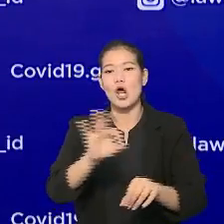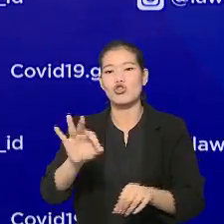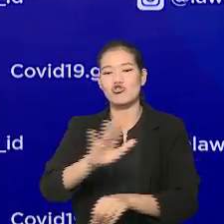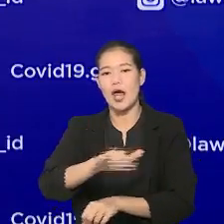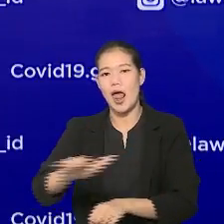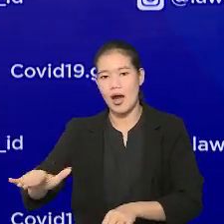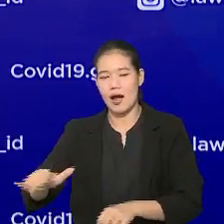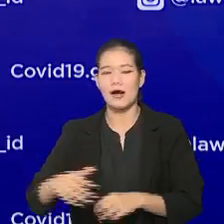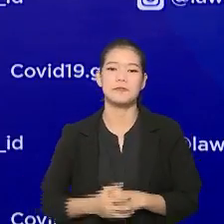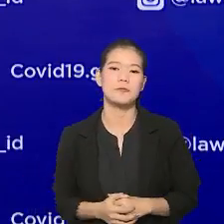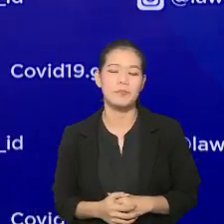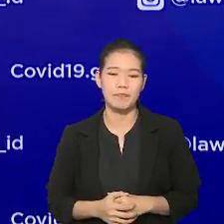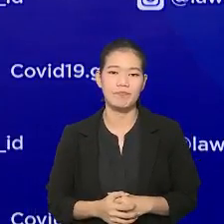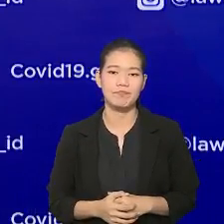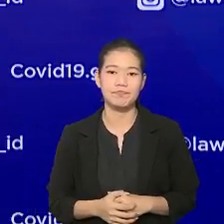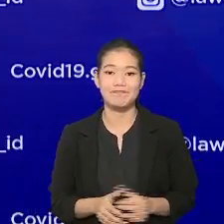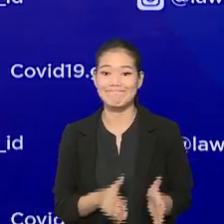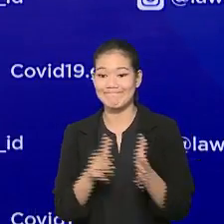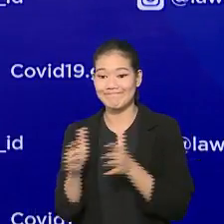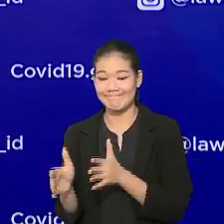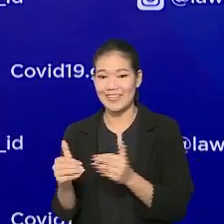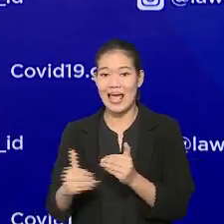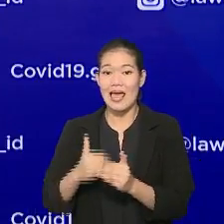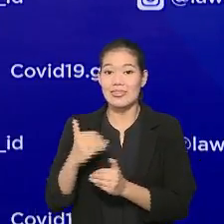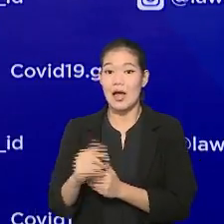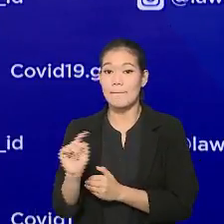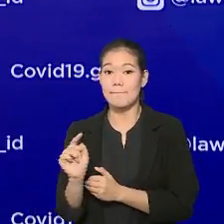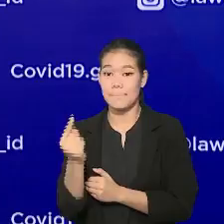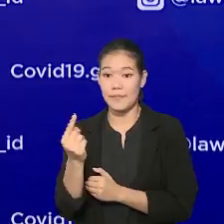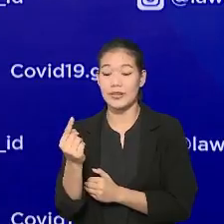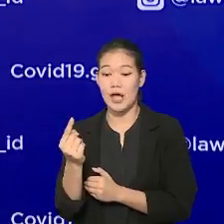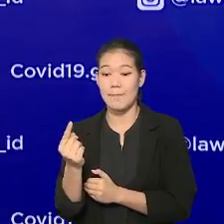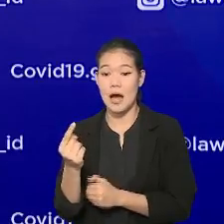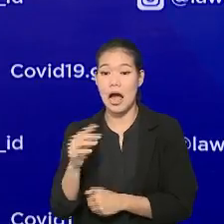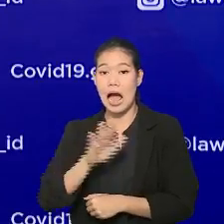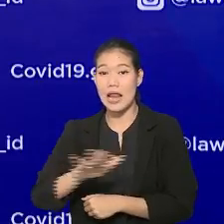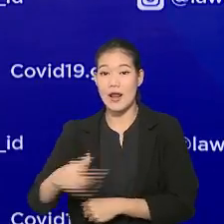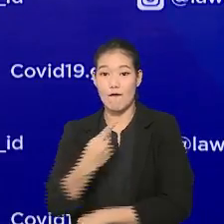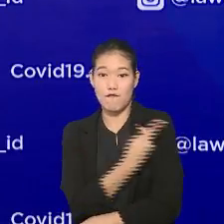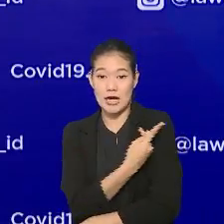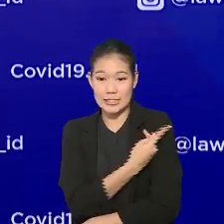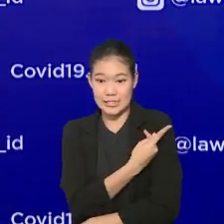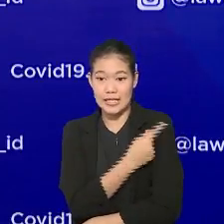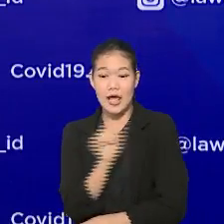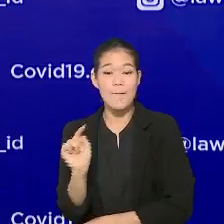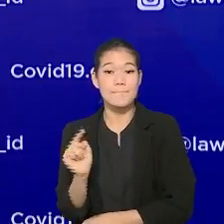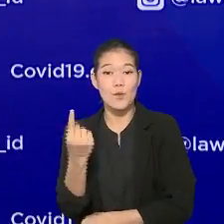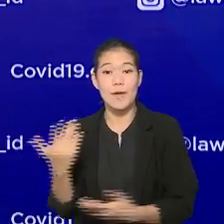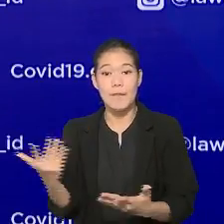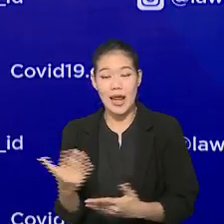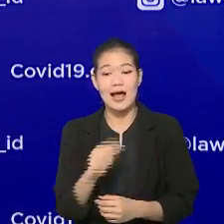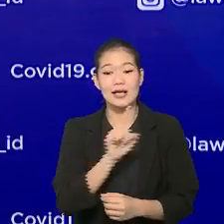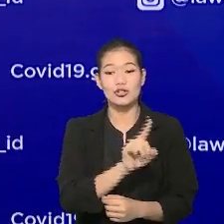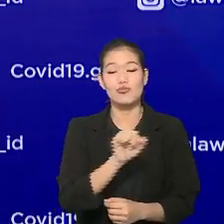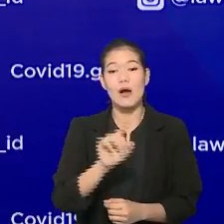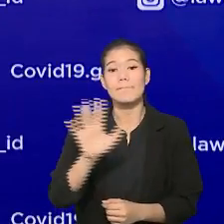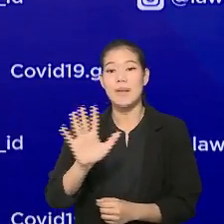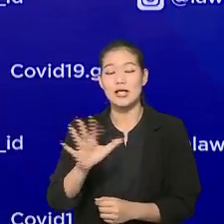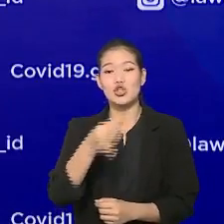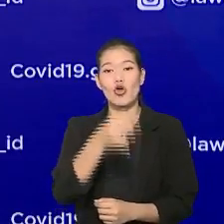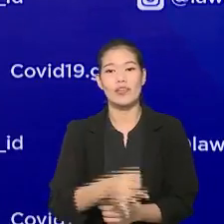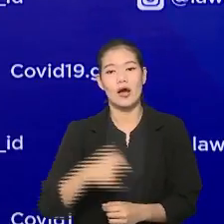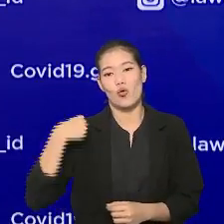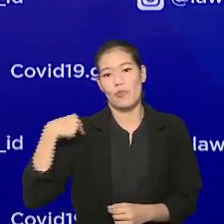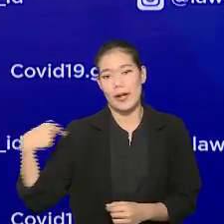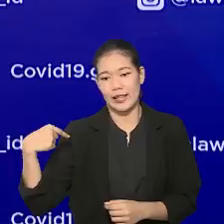orang. Selanjutnya, tahap pertama vaksinasi COVID-19 anak akan dilaksanakan di 115 kabupaten